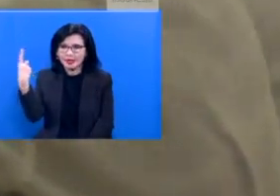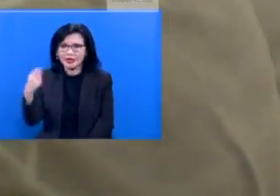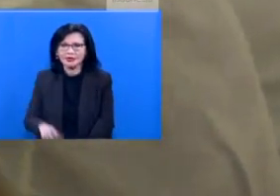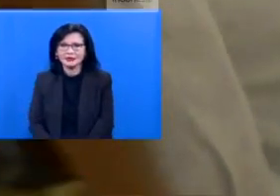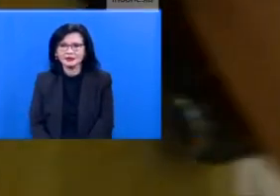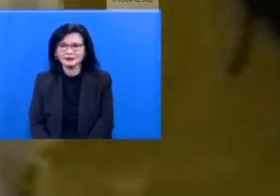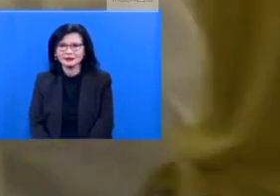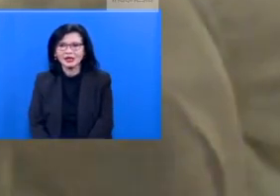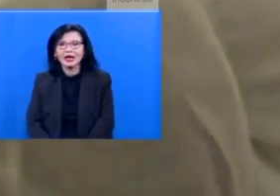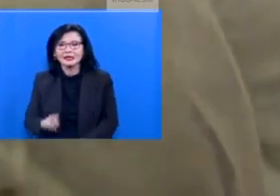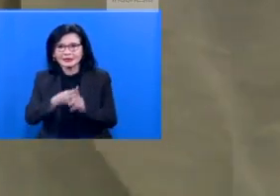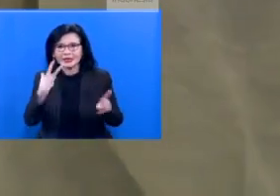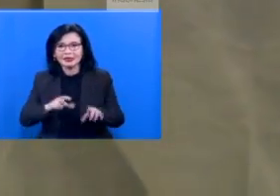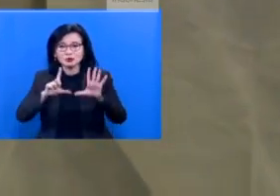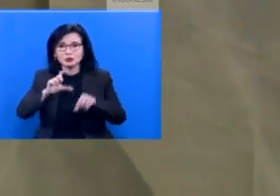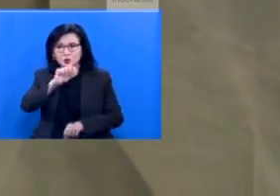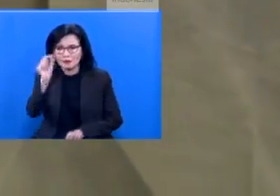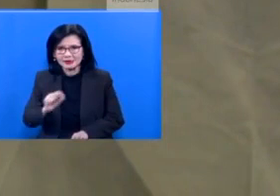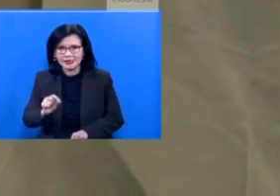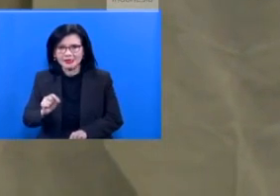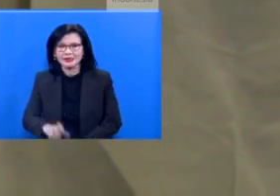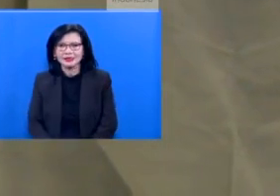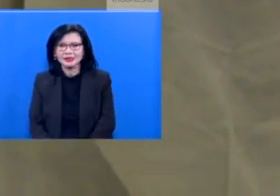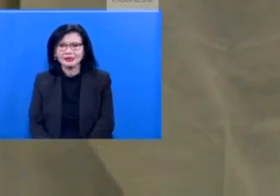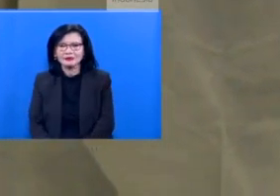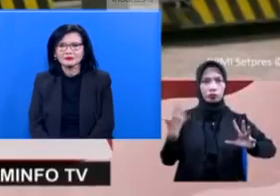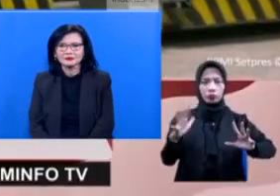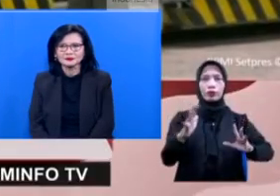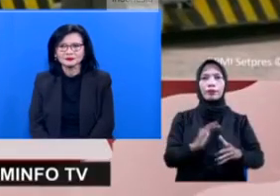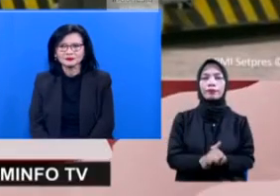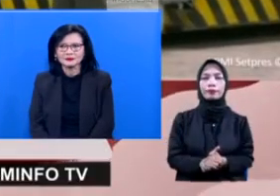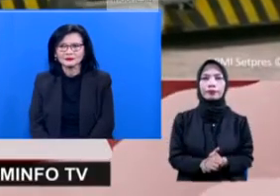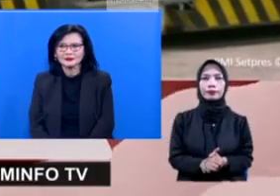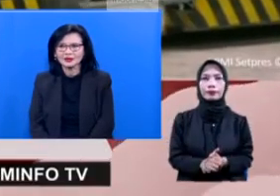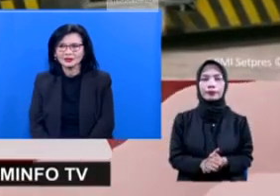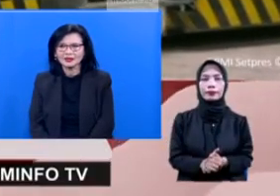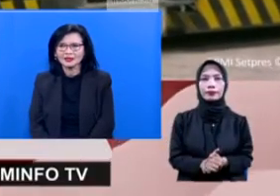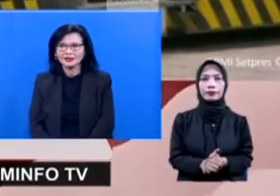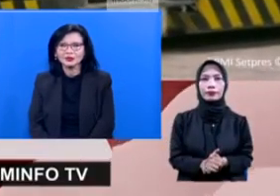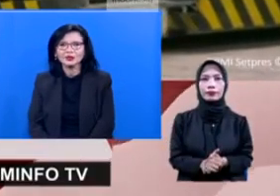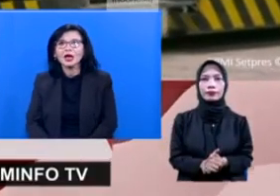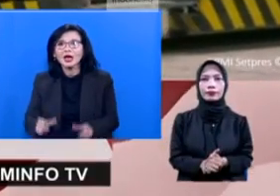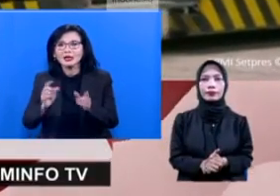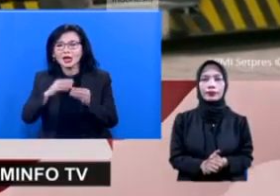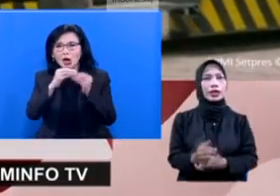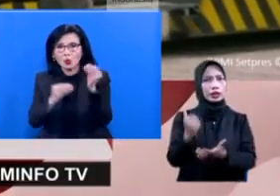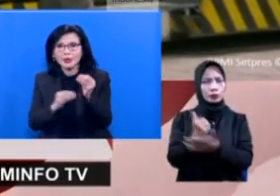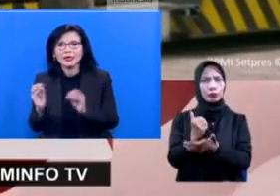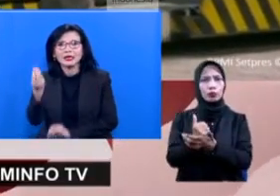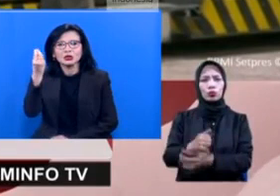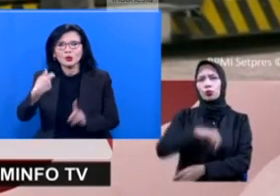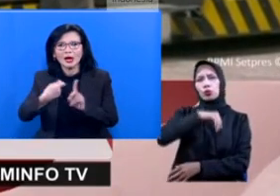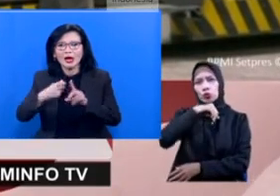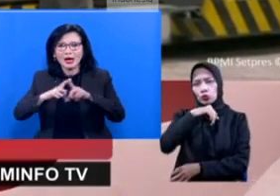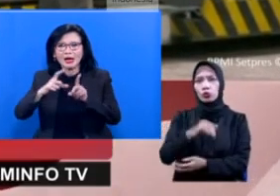dengan target 70% dari populasi Indonesia. Wakil Ketua Kadin, Sinta Wijaya Kamdani